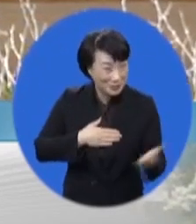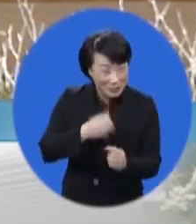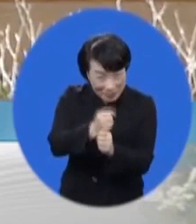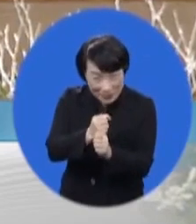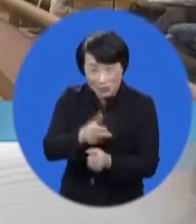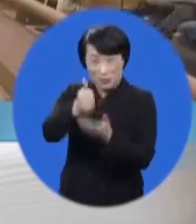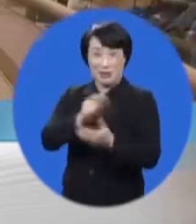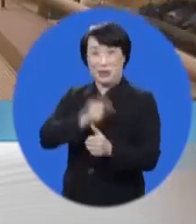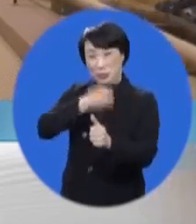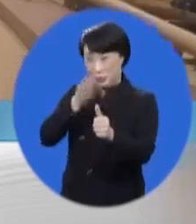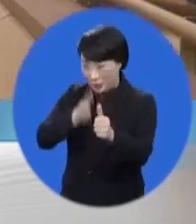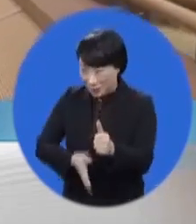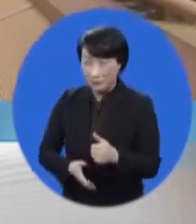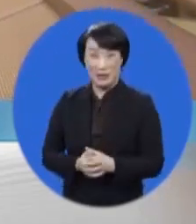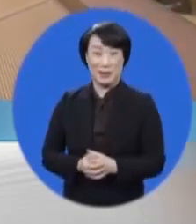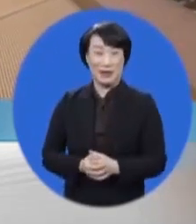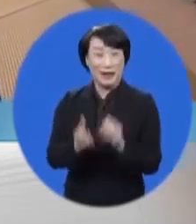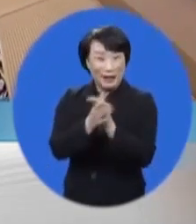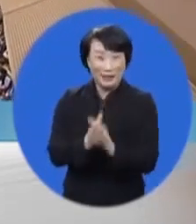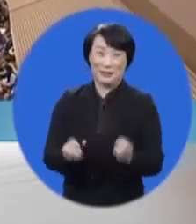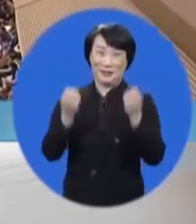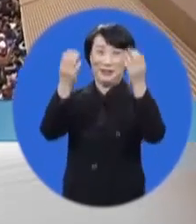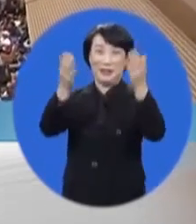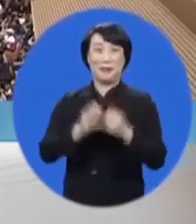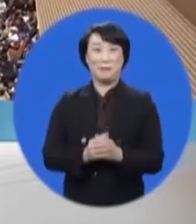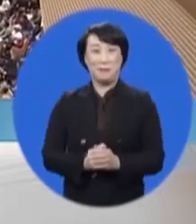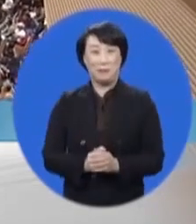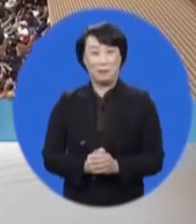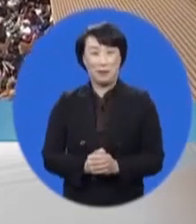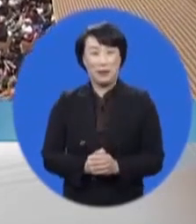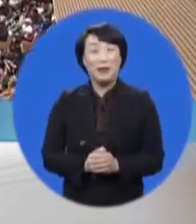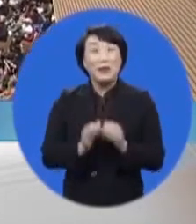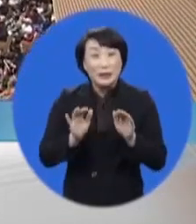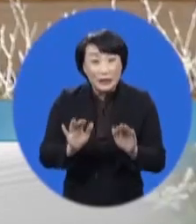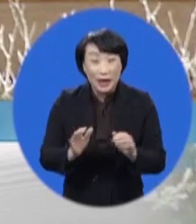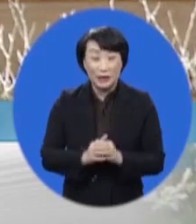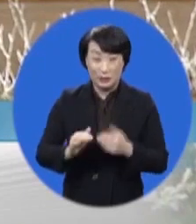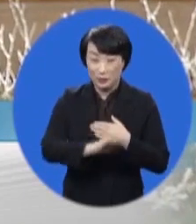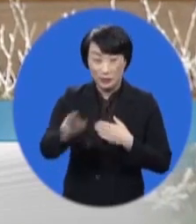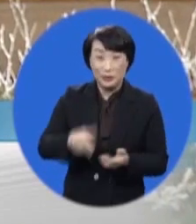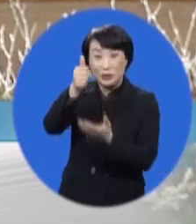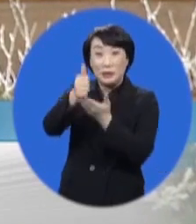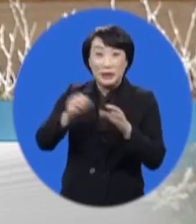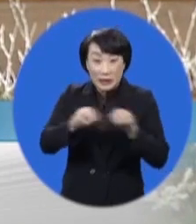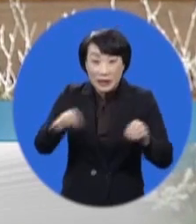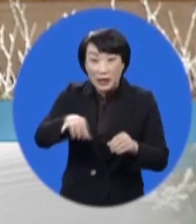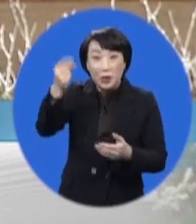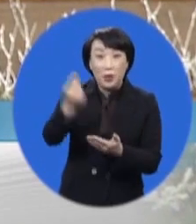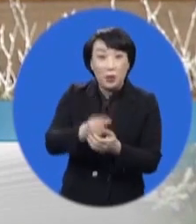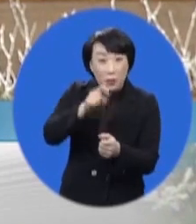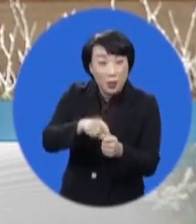가지시기를 주님의 이름으로 축원합니다. 할렐루야. 그러므로 우리 주님이 이 땅에 오신